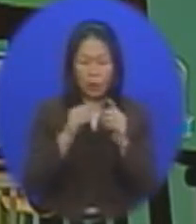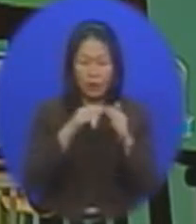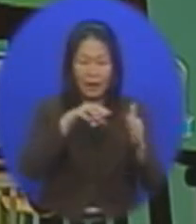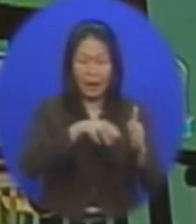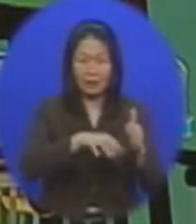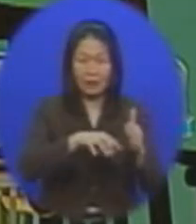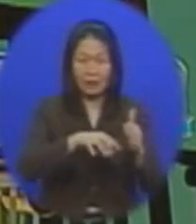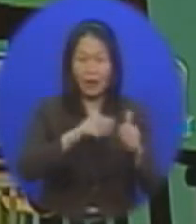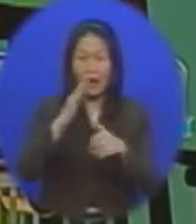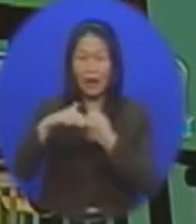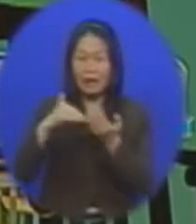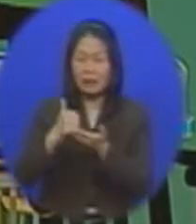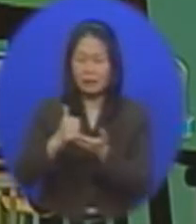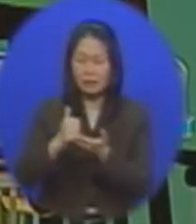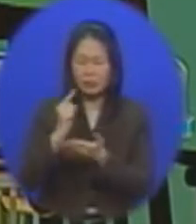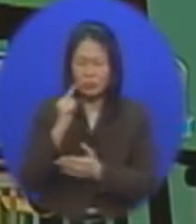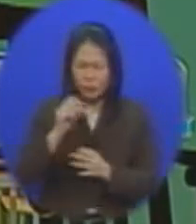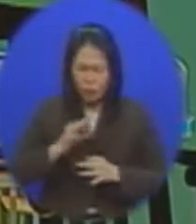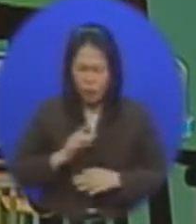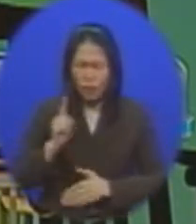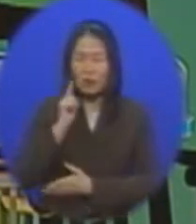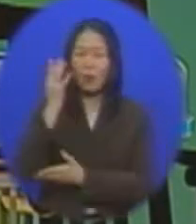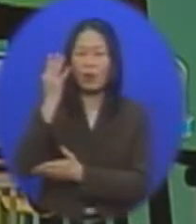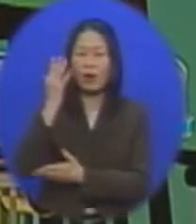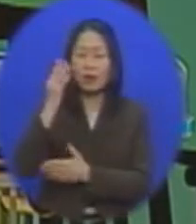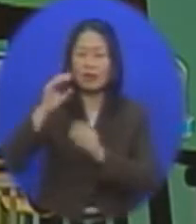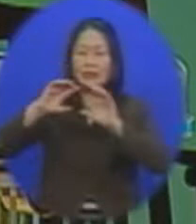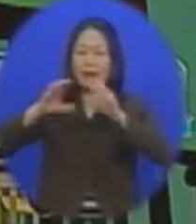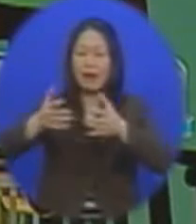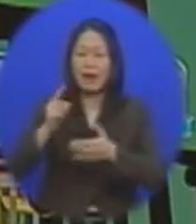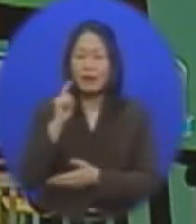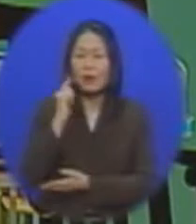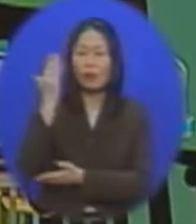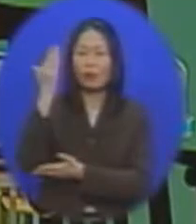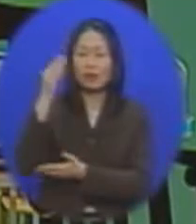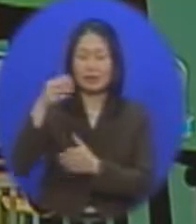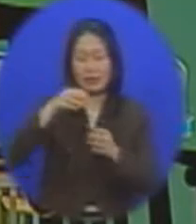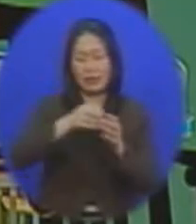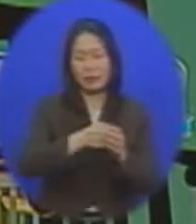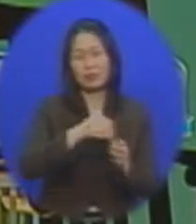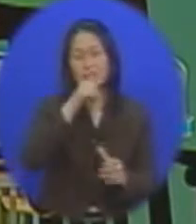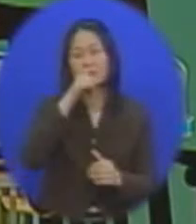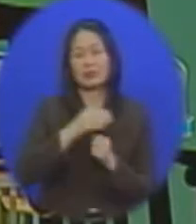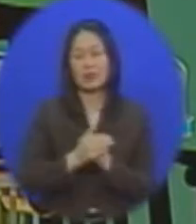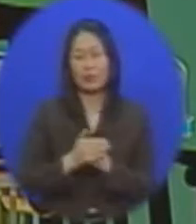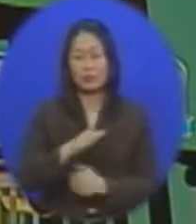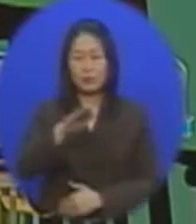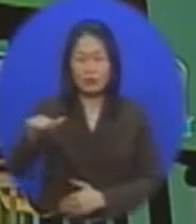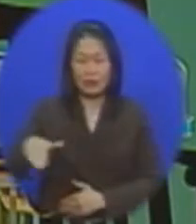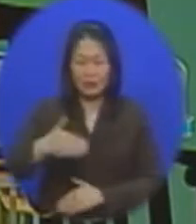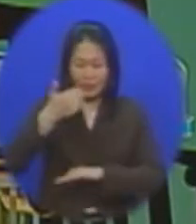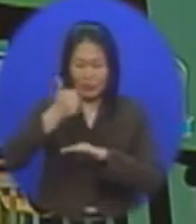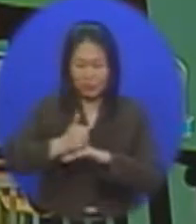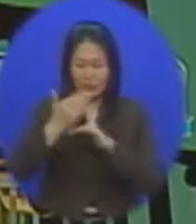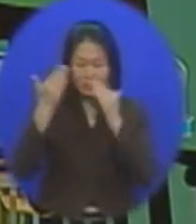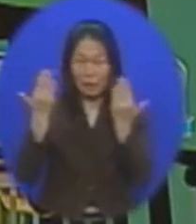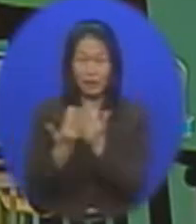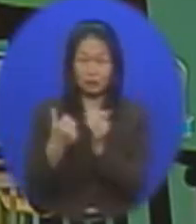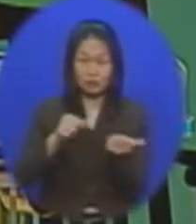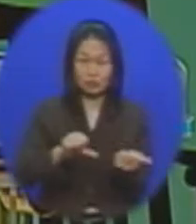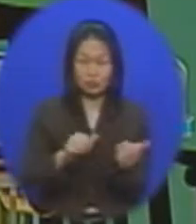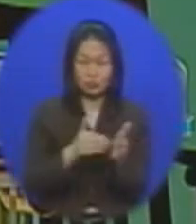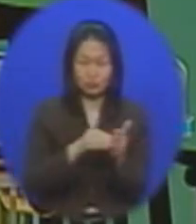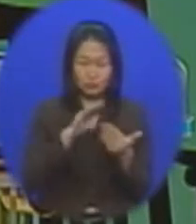담겨져 있어요 하나님의 나라의 영광이 담겨져 있어요 우리가 나중에 다 죽어서 천국에